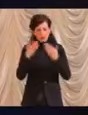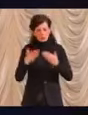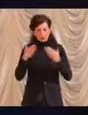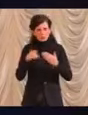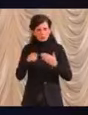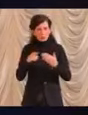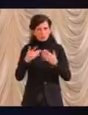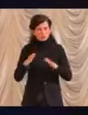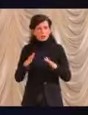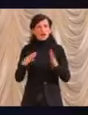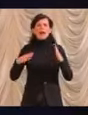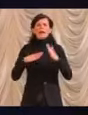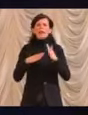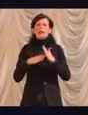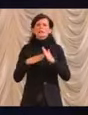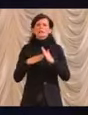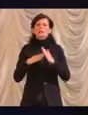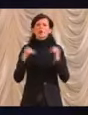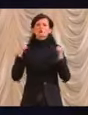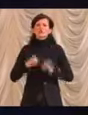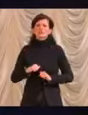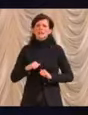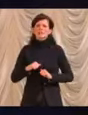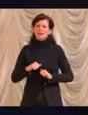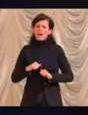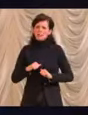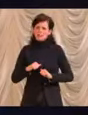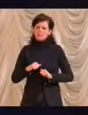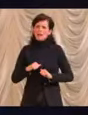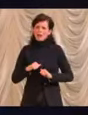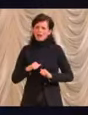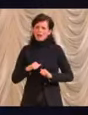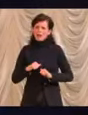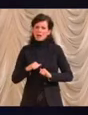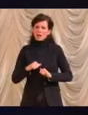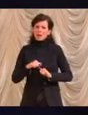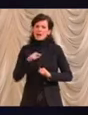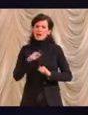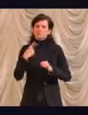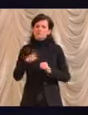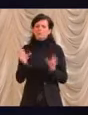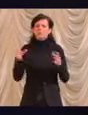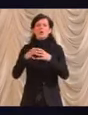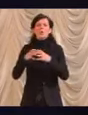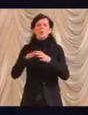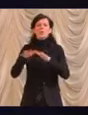il reddito di emergenza, oggi alcuni esponenti del Movimento 5 Stelle.